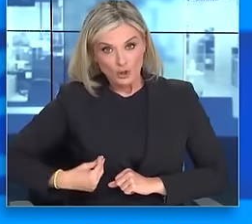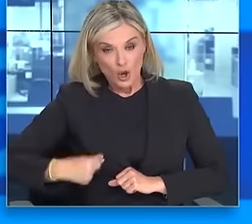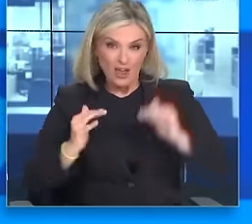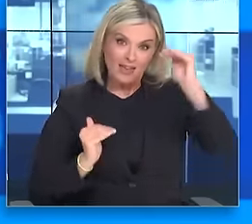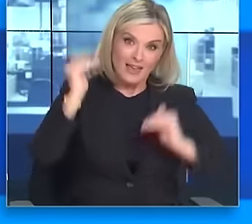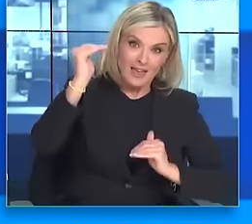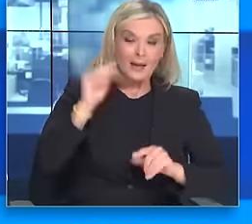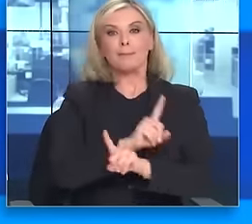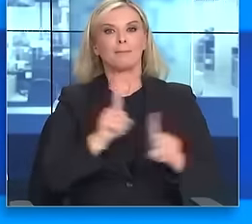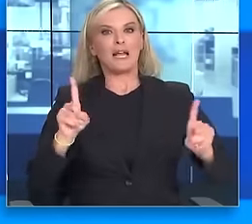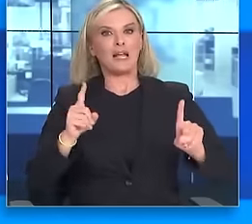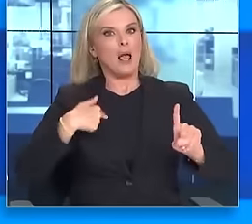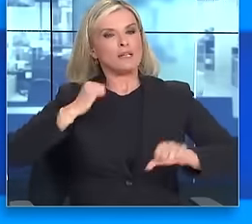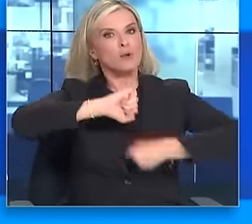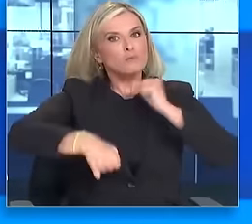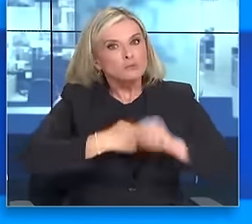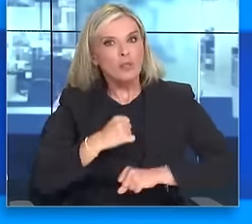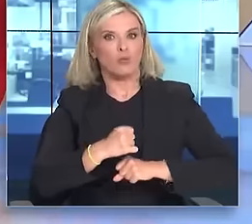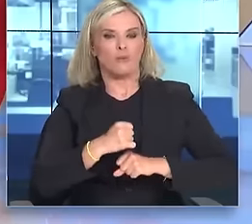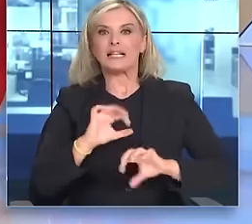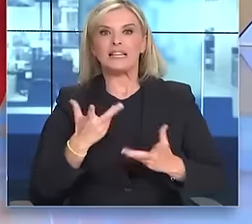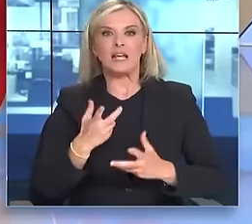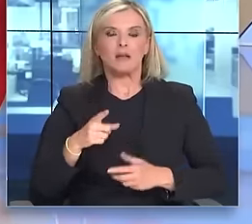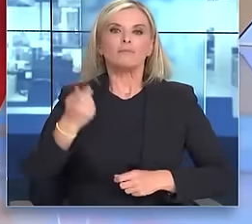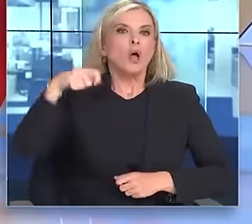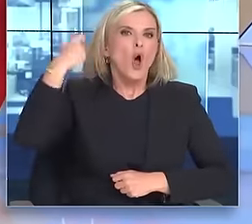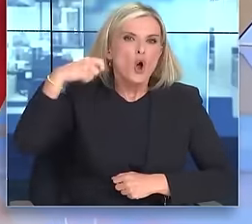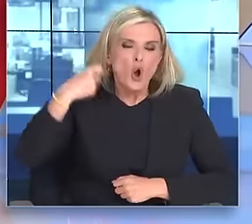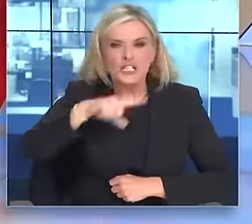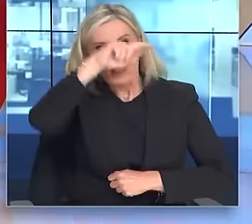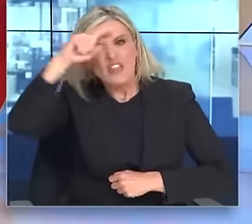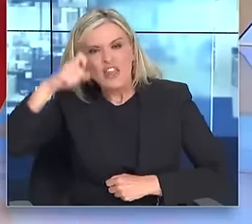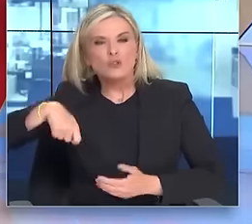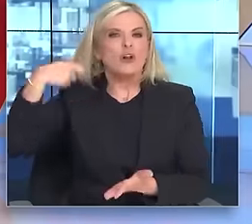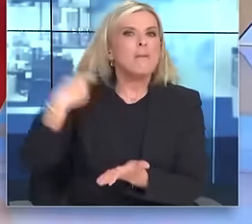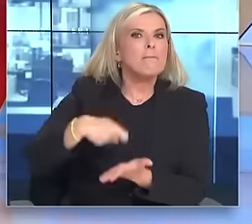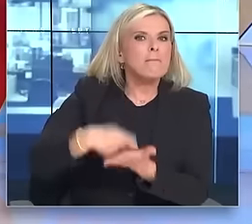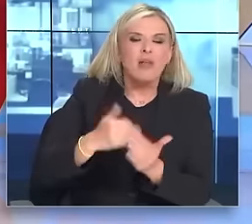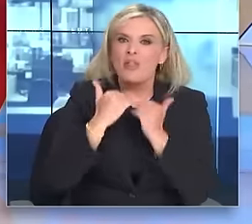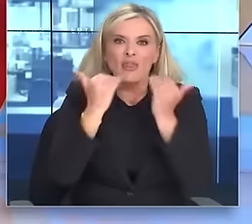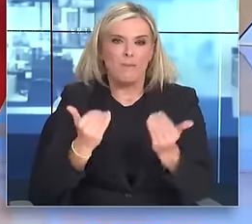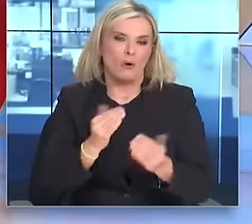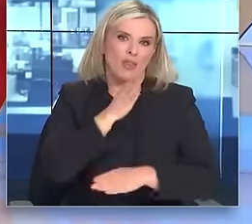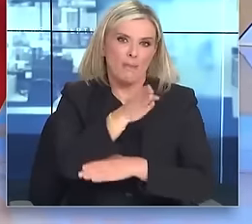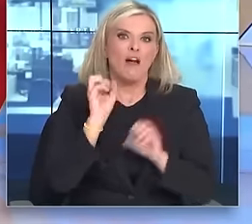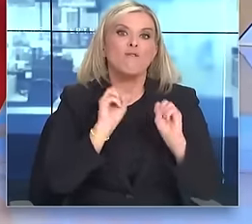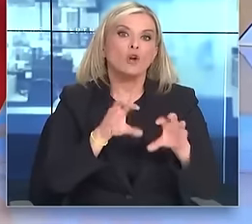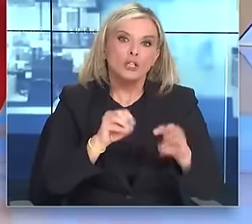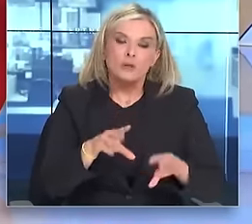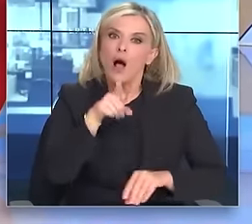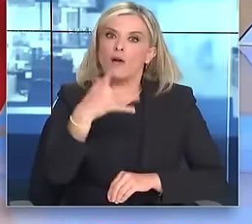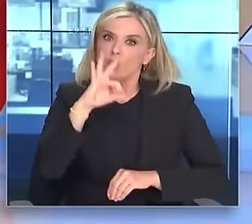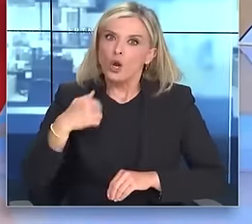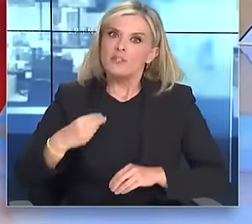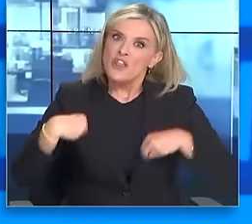υπάρχουν σήμερα συμπολίτες μας που δεν μπορούν να πληρώσουν φροντιστήρια, ειδικά σε ένα περιβάλλον ακρίβειας. Υπάρχουν και παιδιά που δεν έχουν εύκολη πρόσβαση. Υπάρχουν και μεγάλες